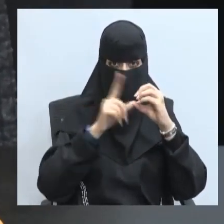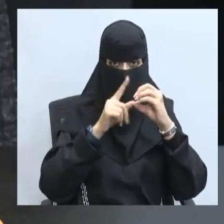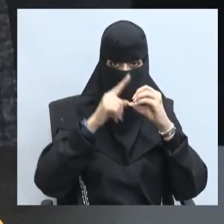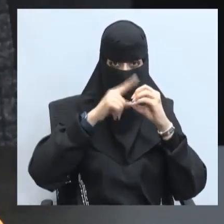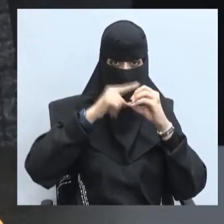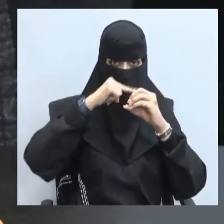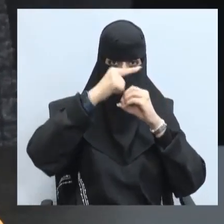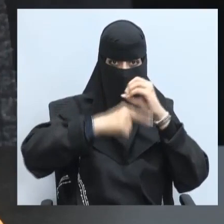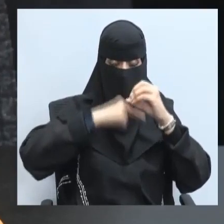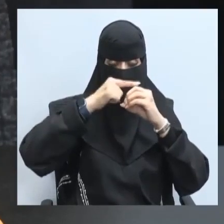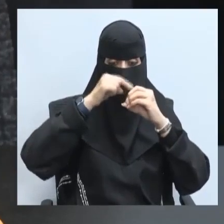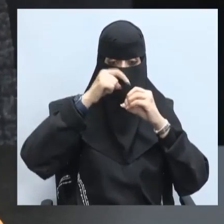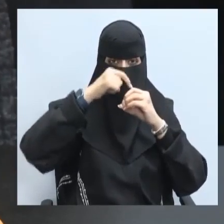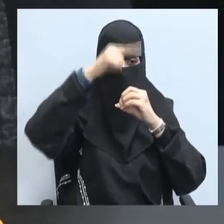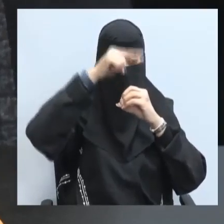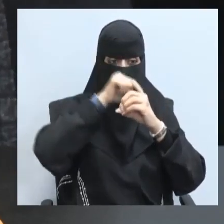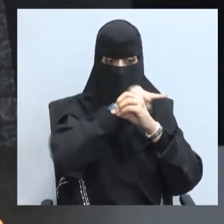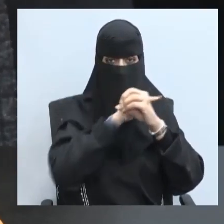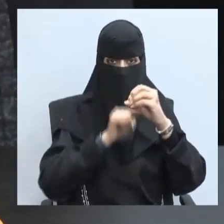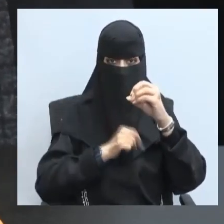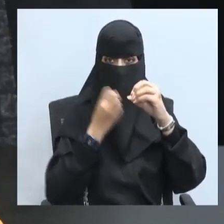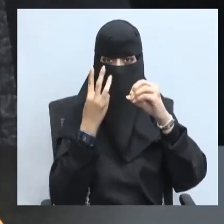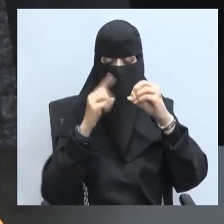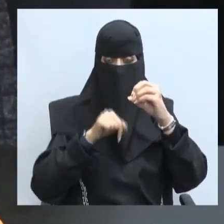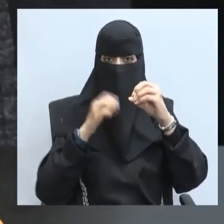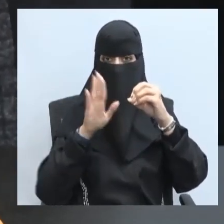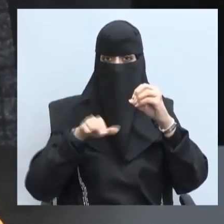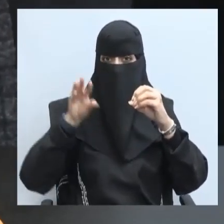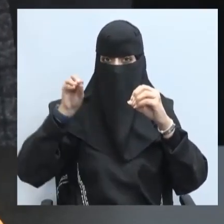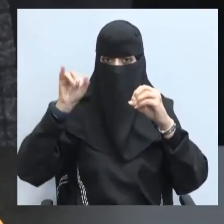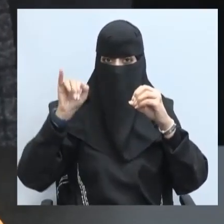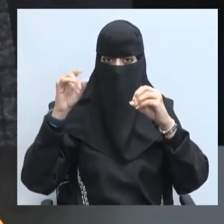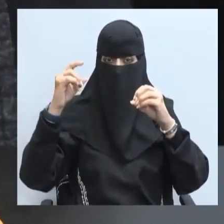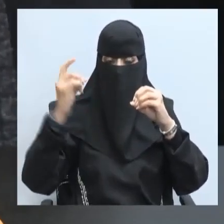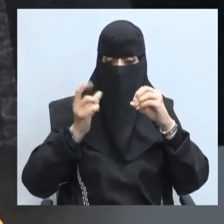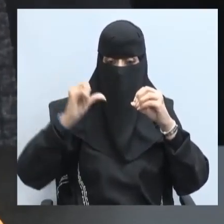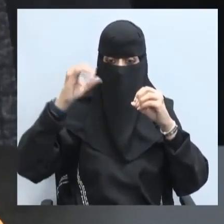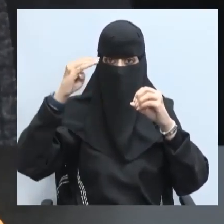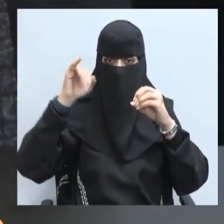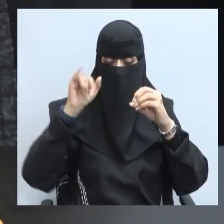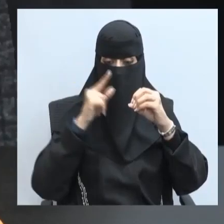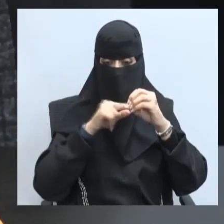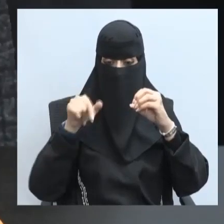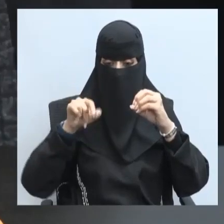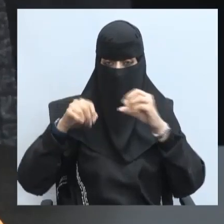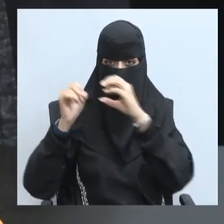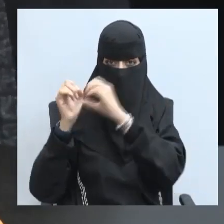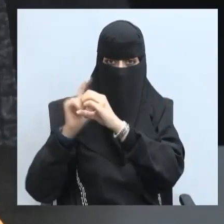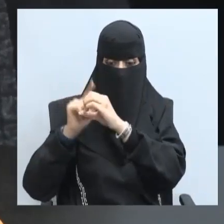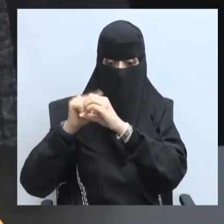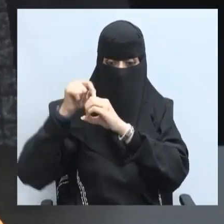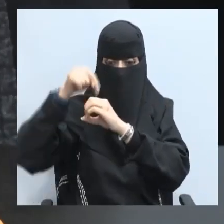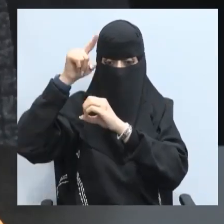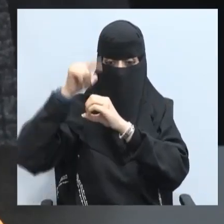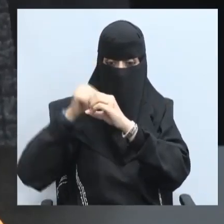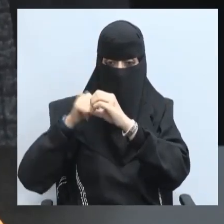او الكربون الاول مرتبط بثلاث ذرات هيدروجين اذا 1 2 3 4 الكربون الثاني مرتبط